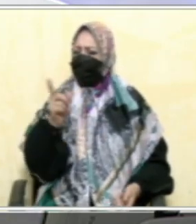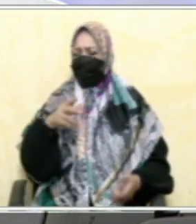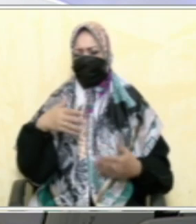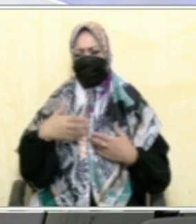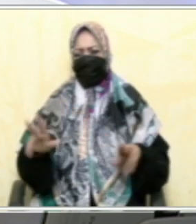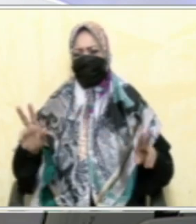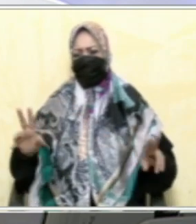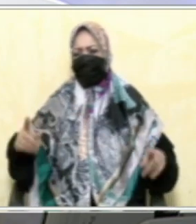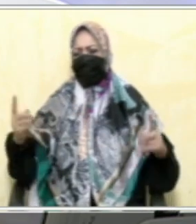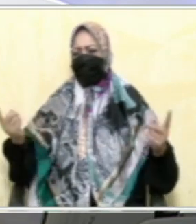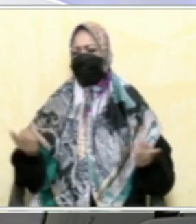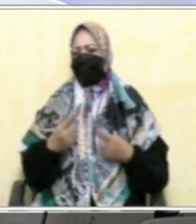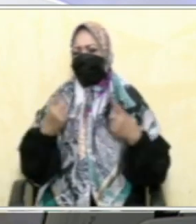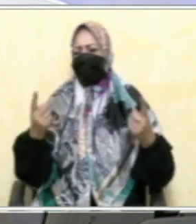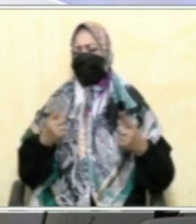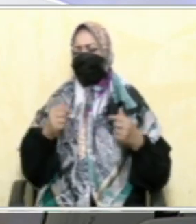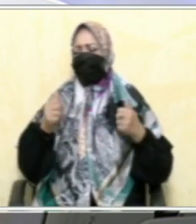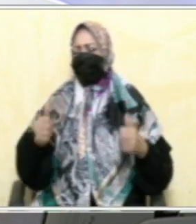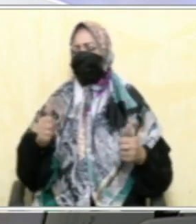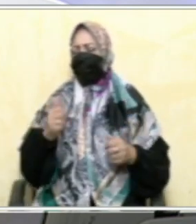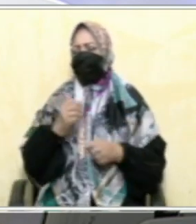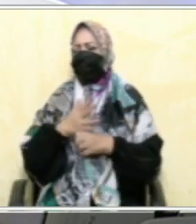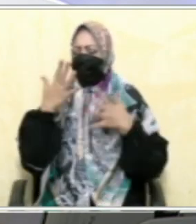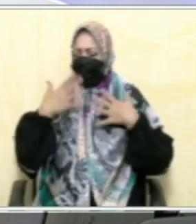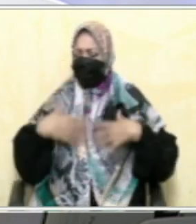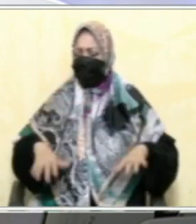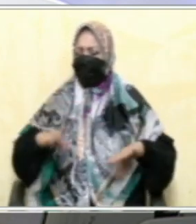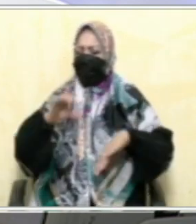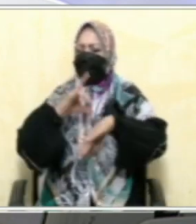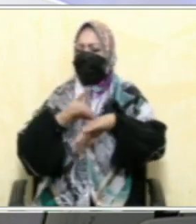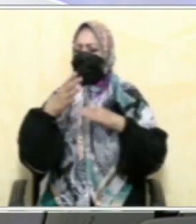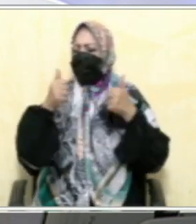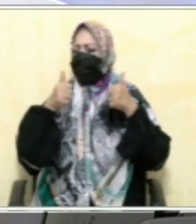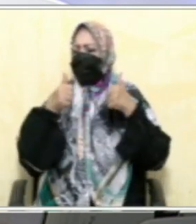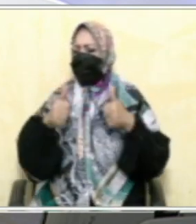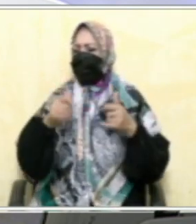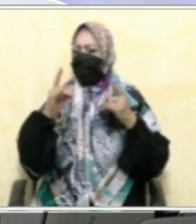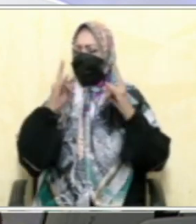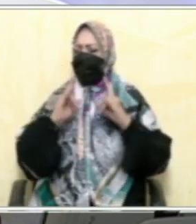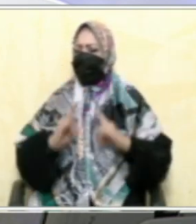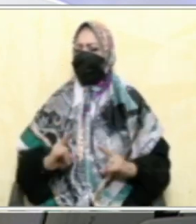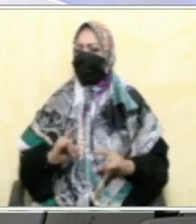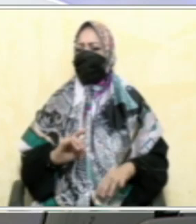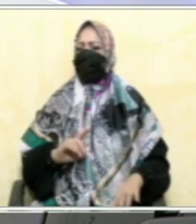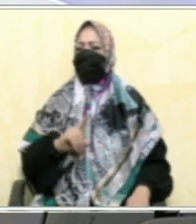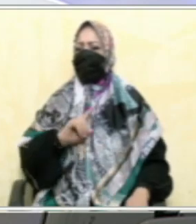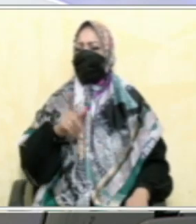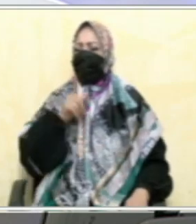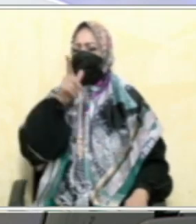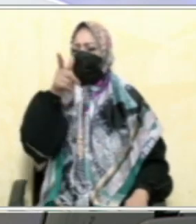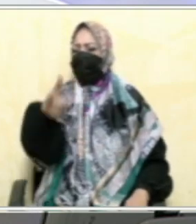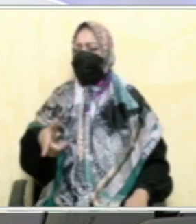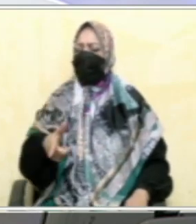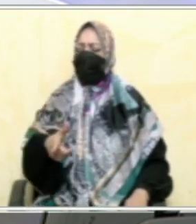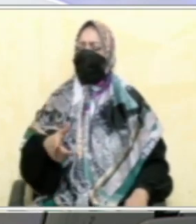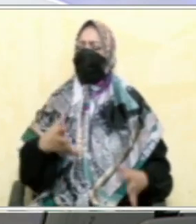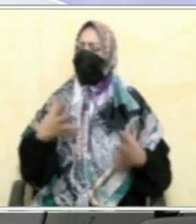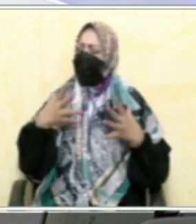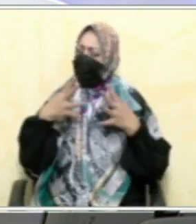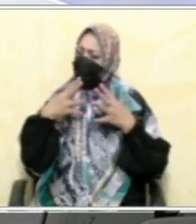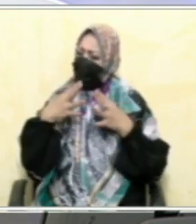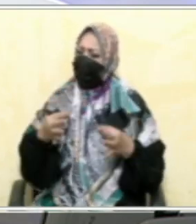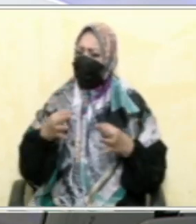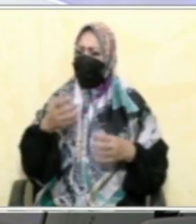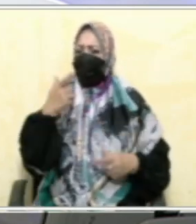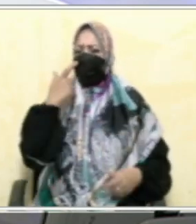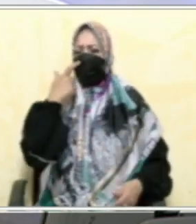فيا أيها الناس أرجوكم هذا الأمر انتبهوا له. أراه الأمر هذا منتشر في الأسواق ويشتكي منا التجار، يبدأ يجي فلان سعي